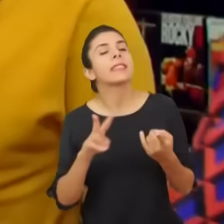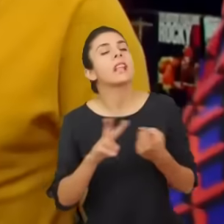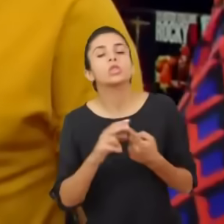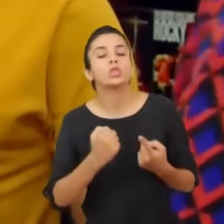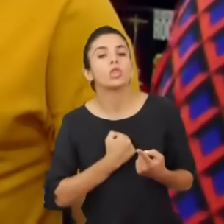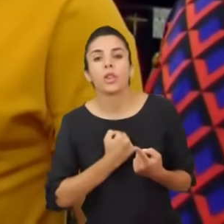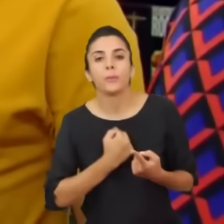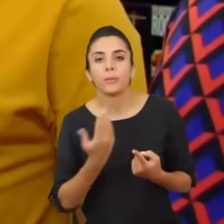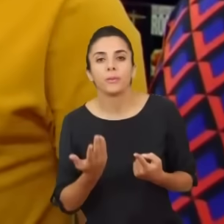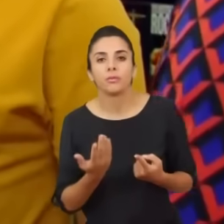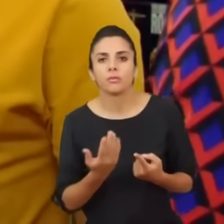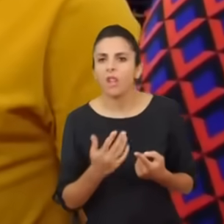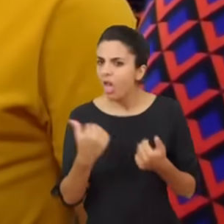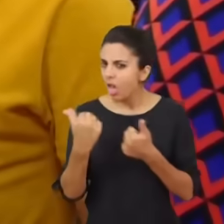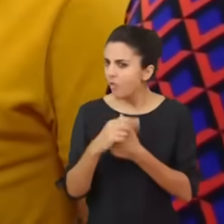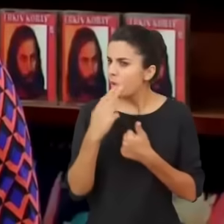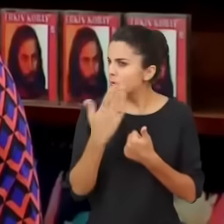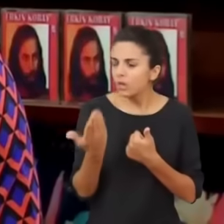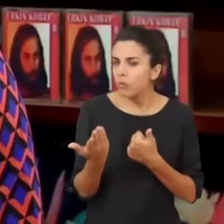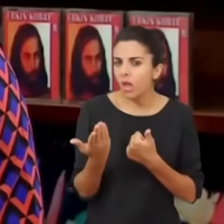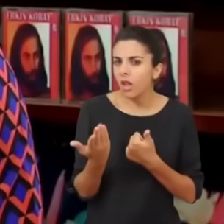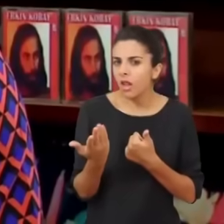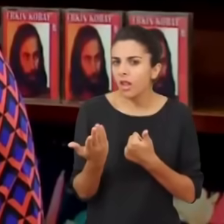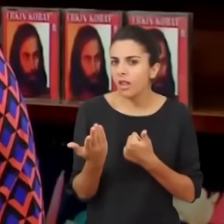canım. Ne evliliği Ergun?